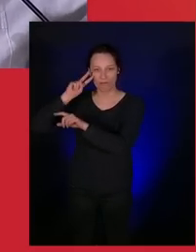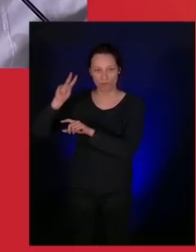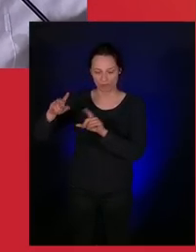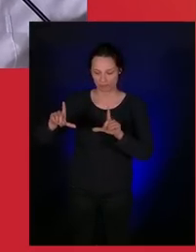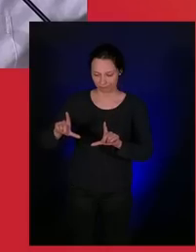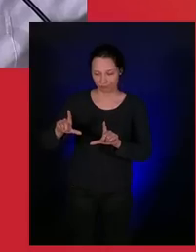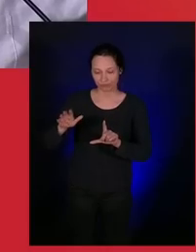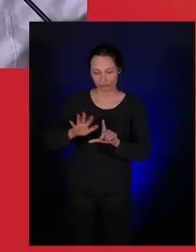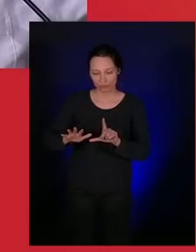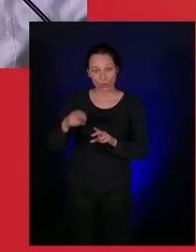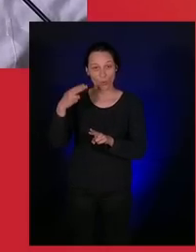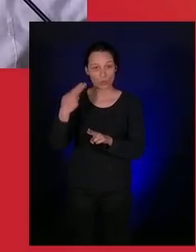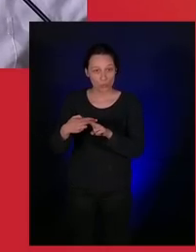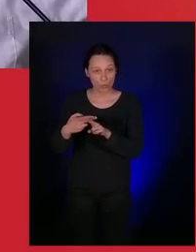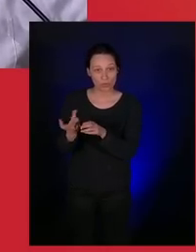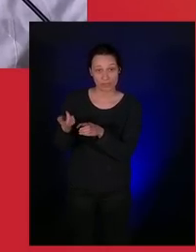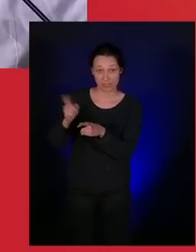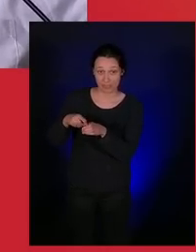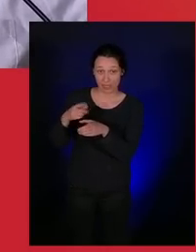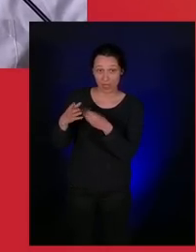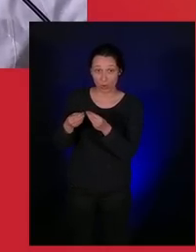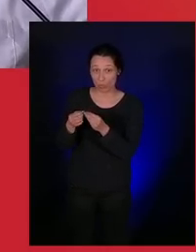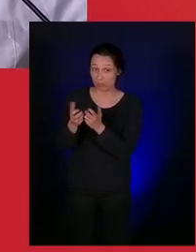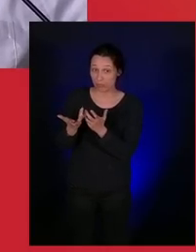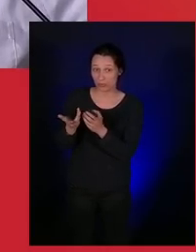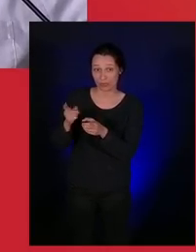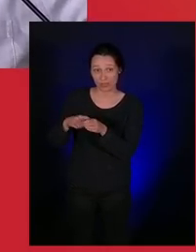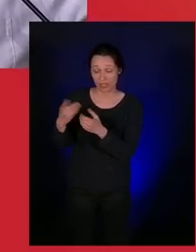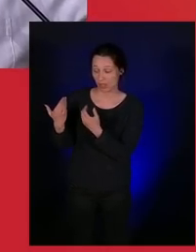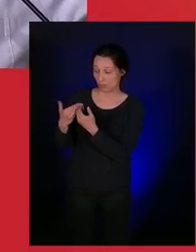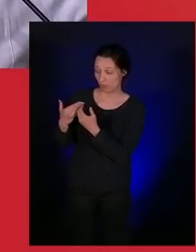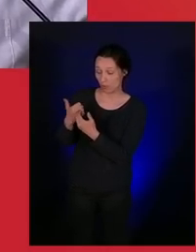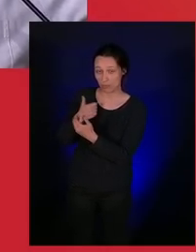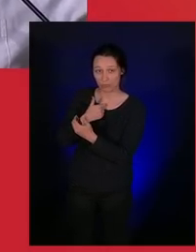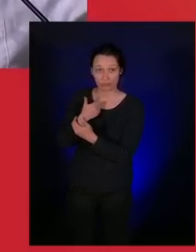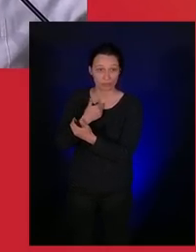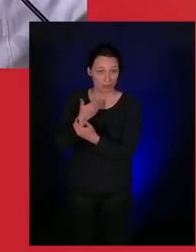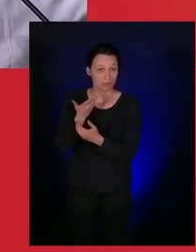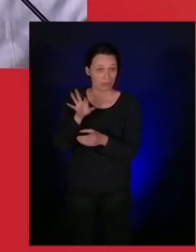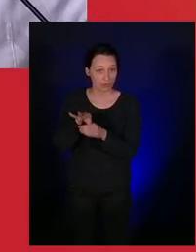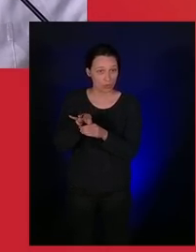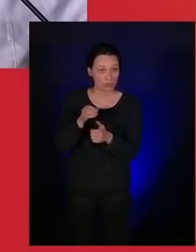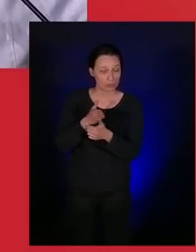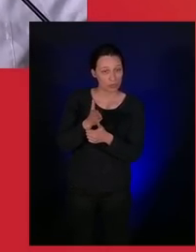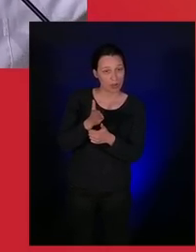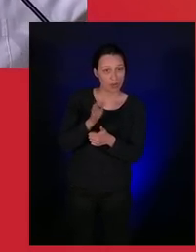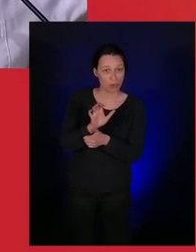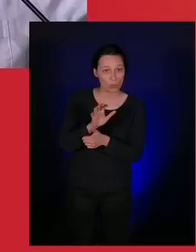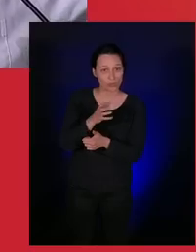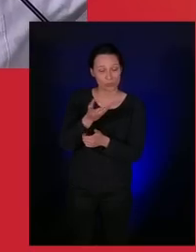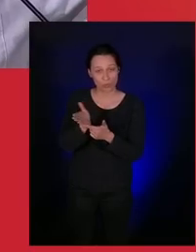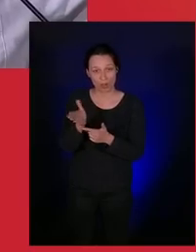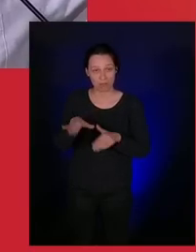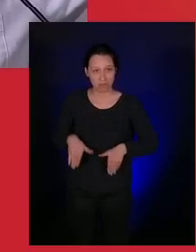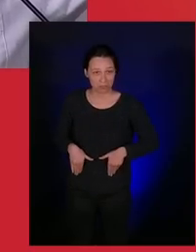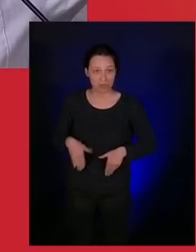des syndicats qui vous ont demandé de voter soit contre, soit abstention. Donc dans les colonnes de droite, vous reportez le nombre de voix, 40